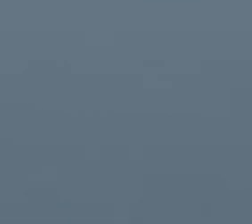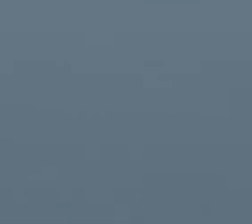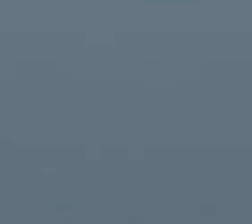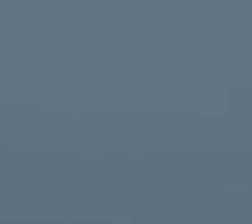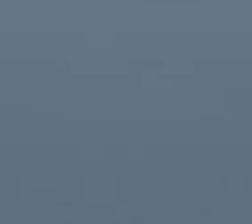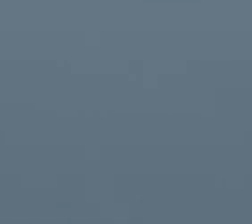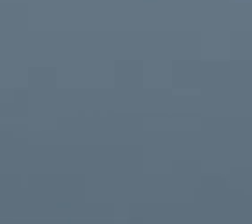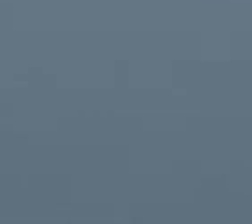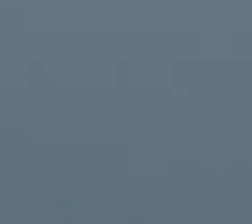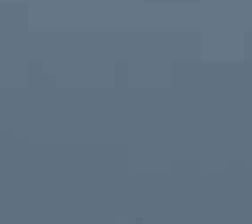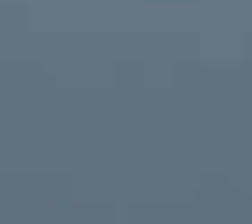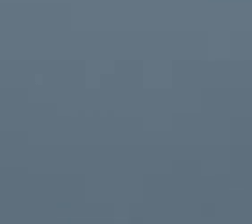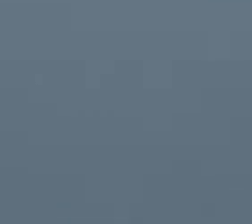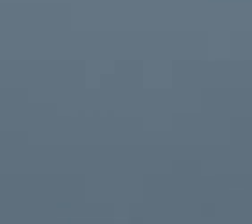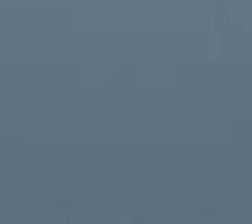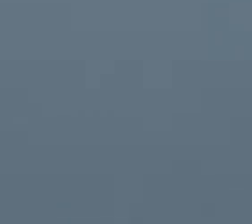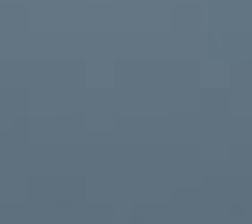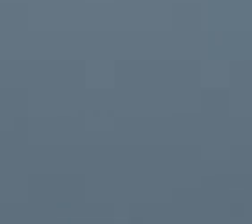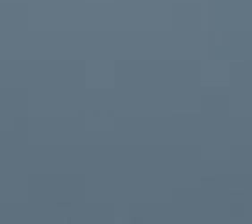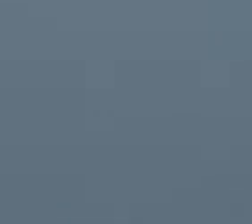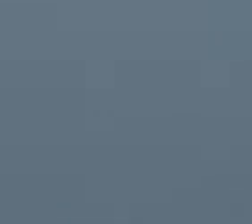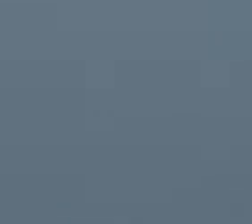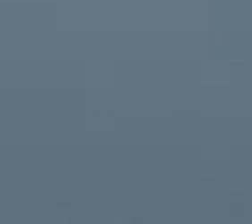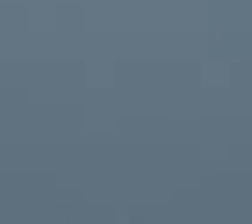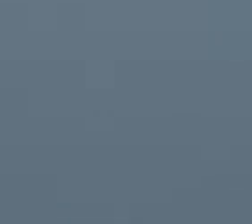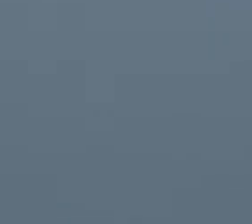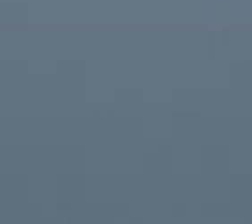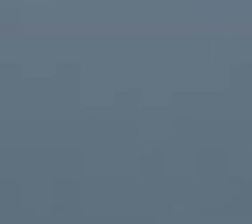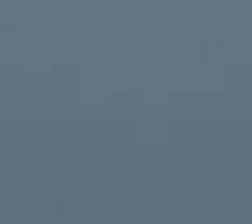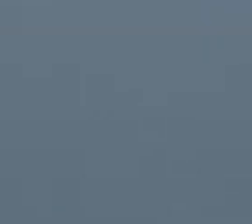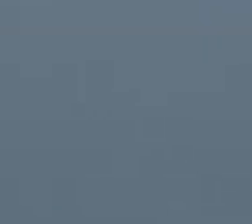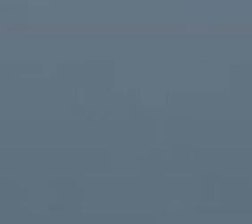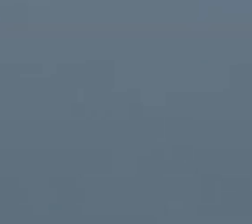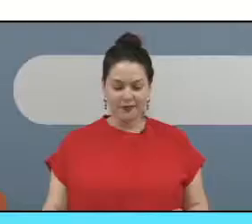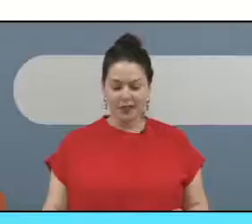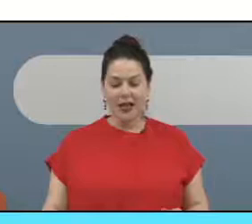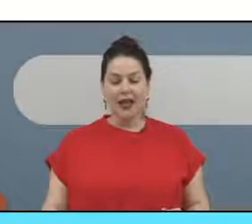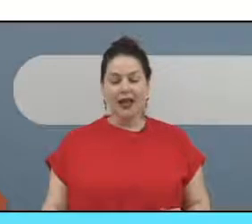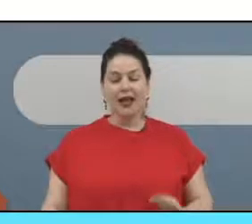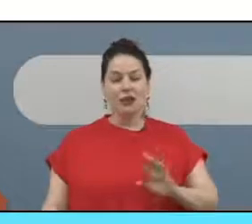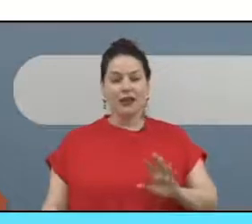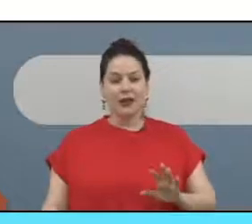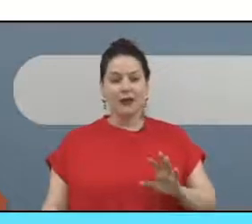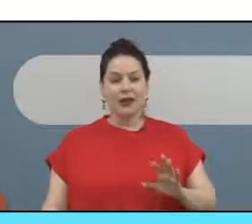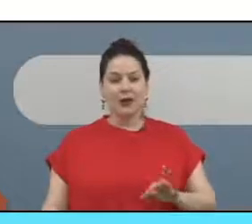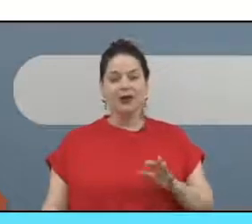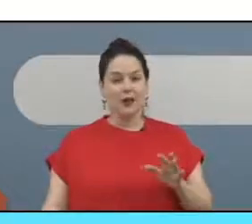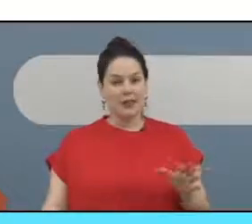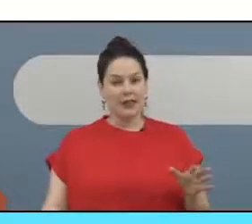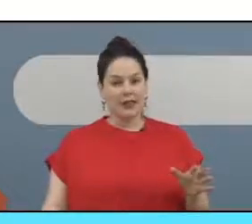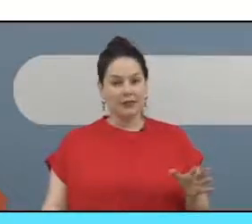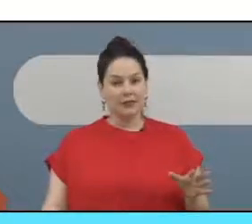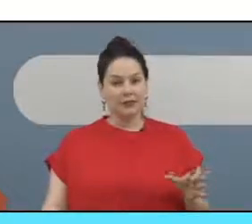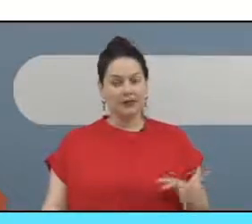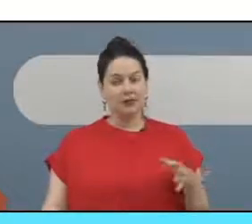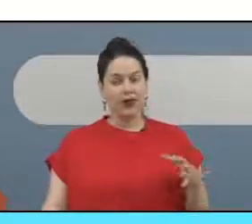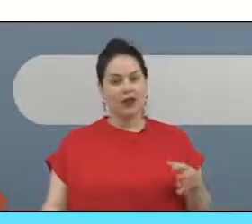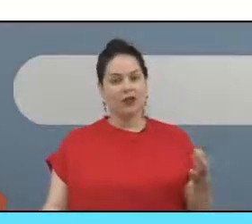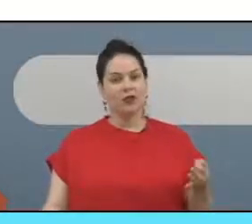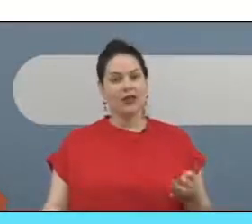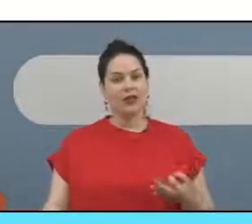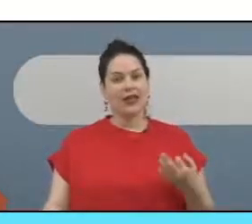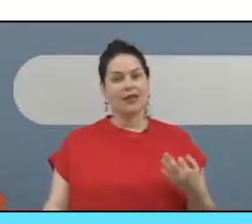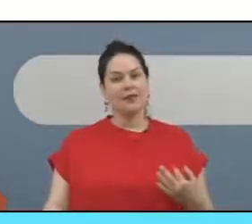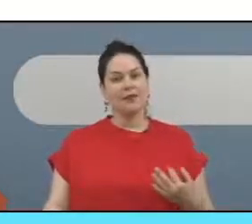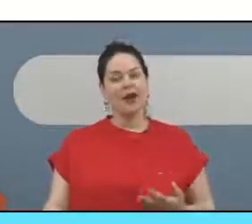שאתם יכולים לנסות לבד, הוא ככה יזקק לכם את התמצית. אנחנו נתחיל בלראות כמה פסלים,